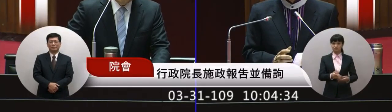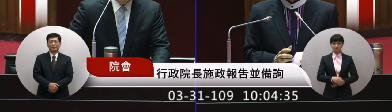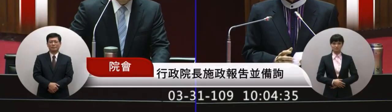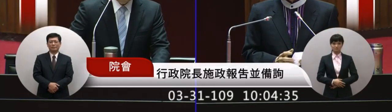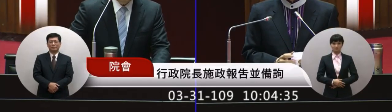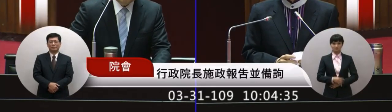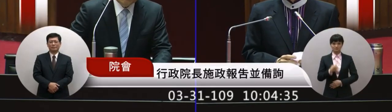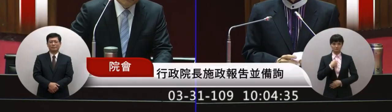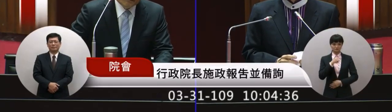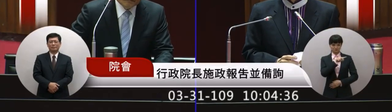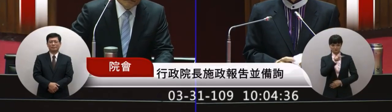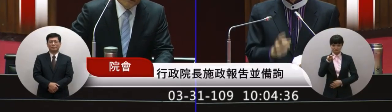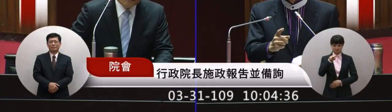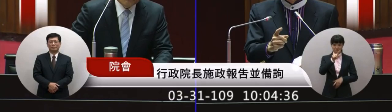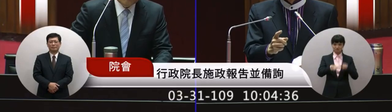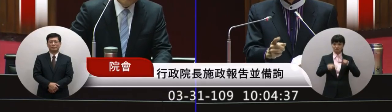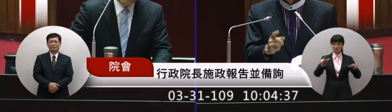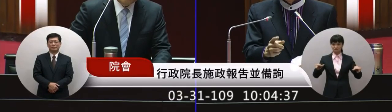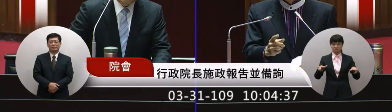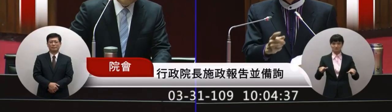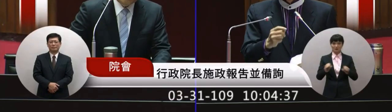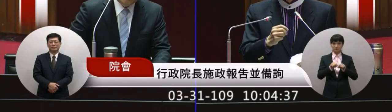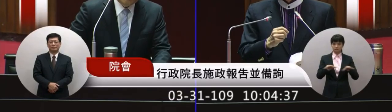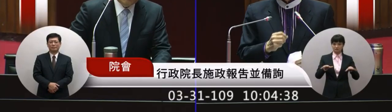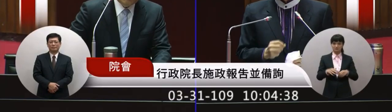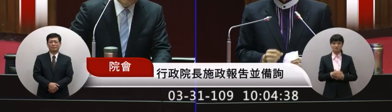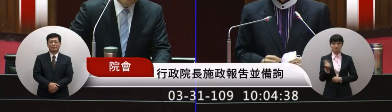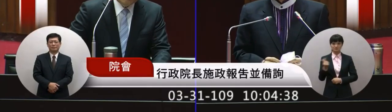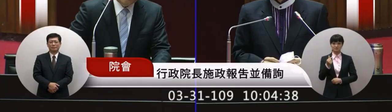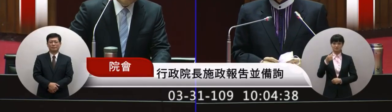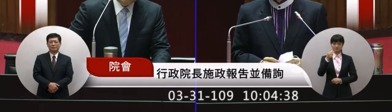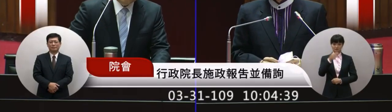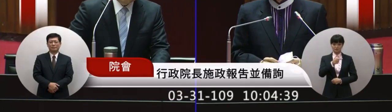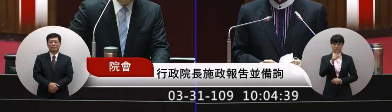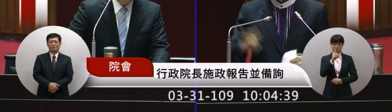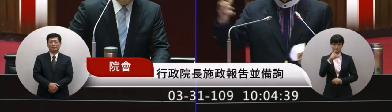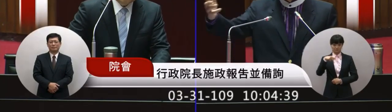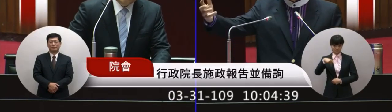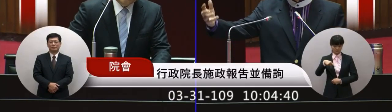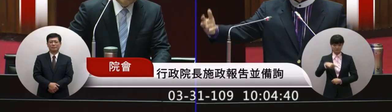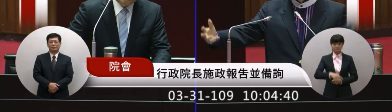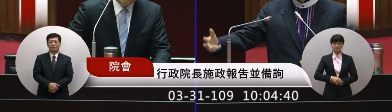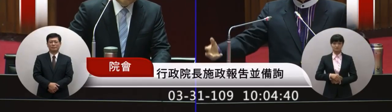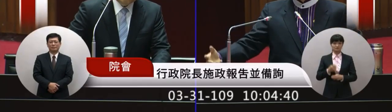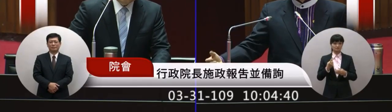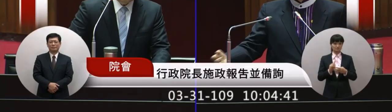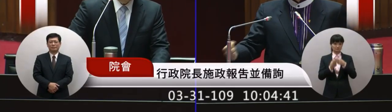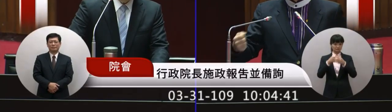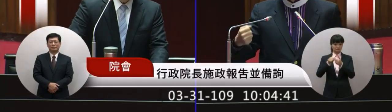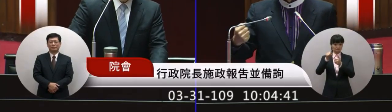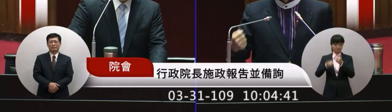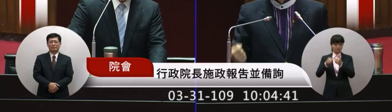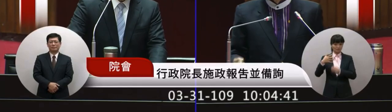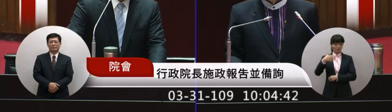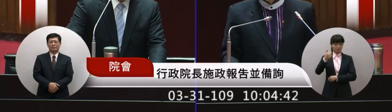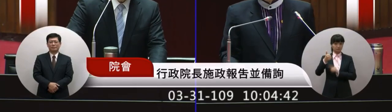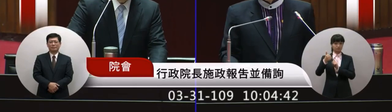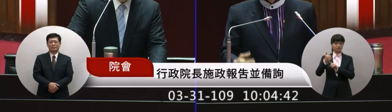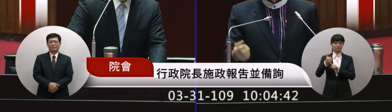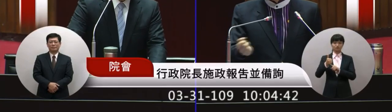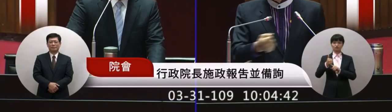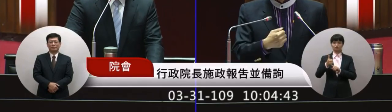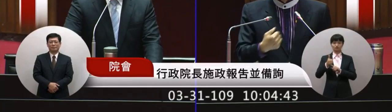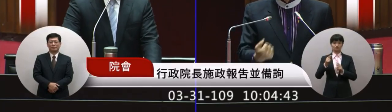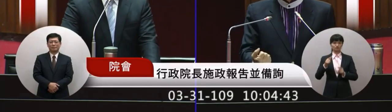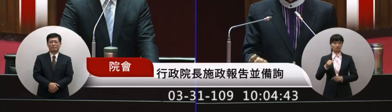到多头马车了。比如讲 GDP， 主计长或信誓旦旦，